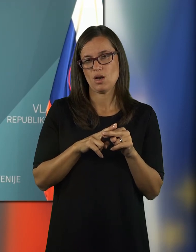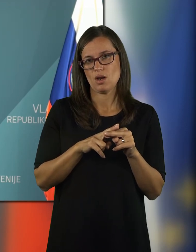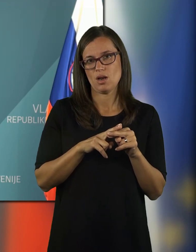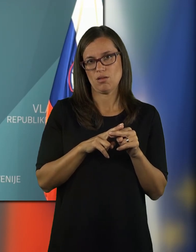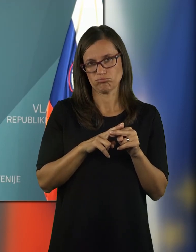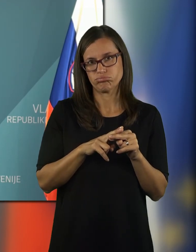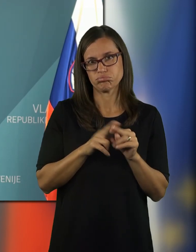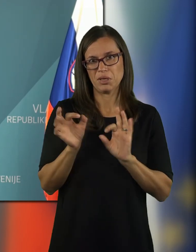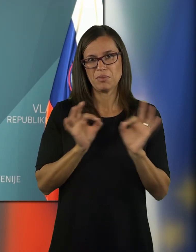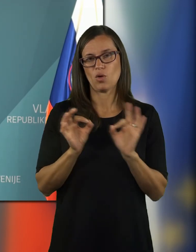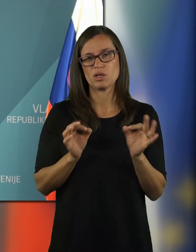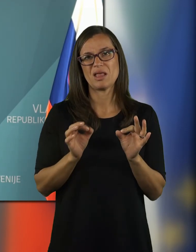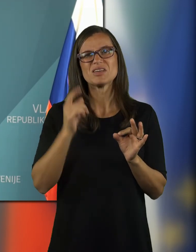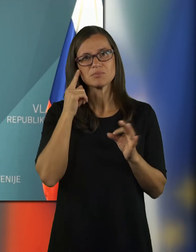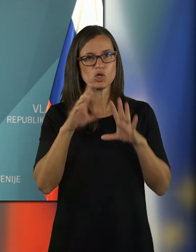naravnane v smislu izvedbe.